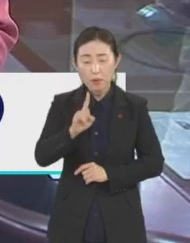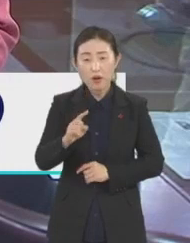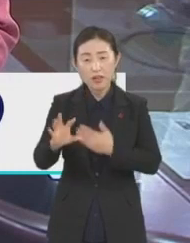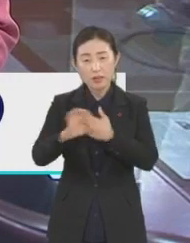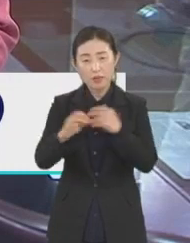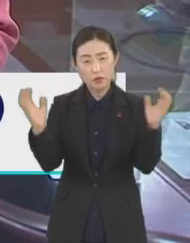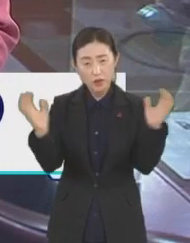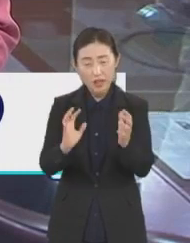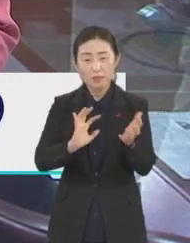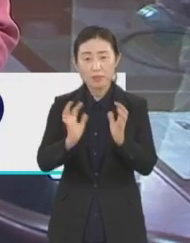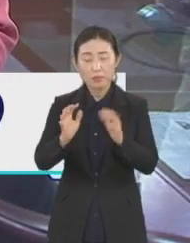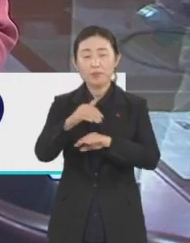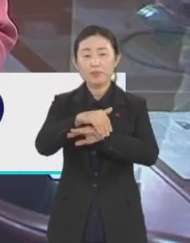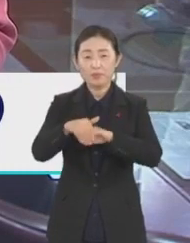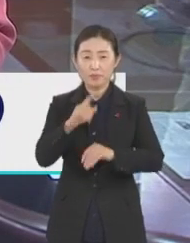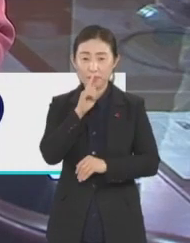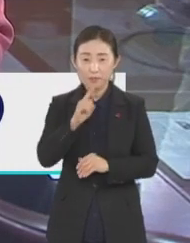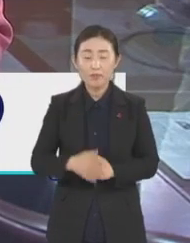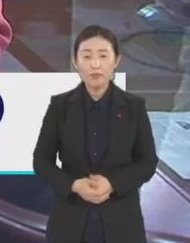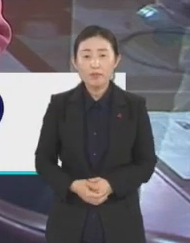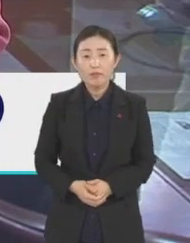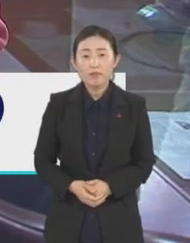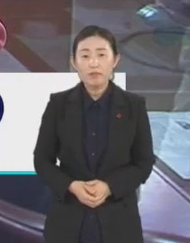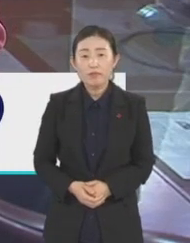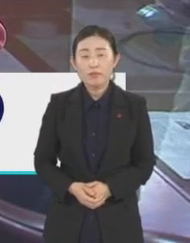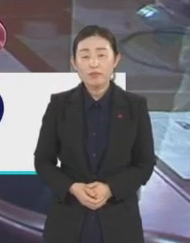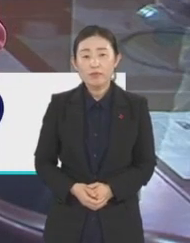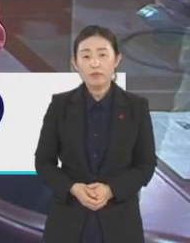했습니다. 서울방송센터 이선학 기자가 보도합니다.